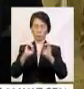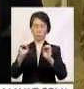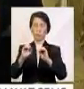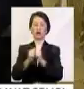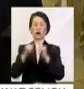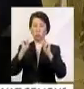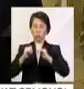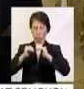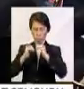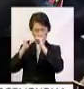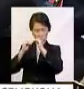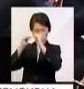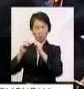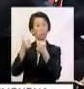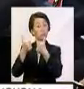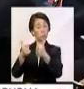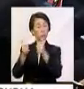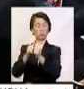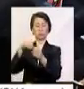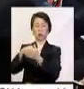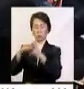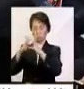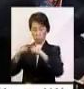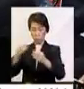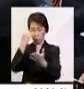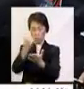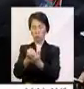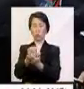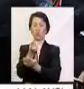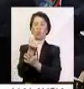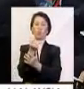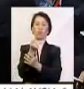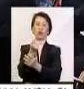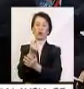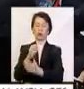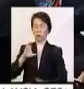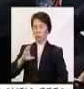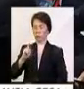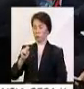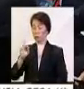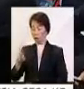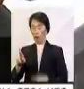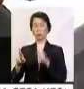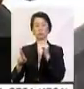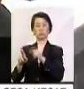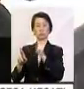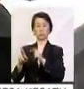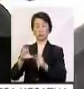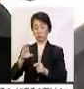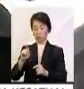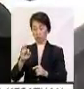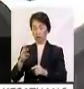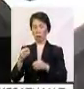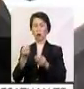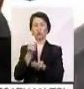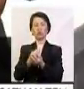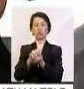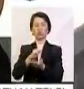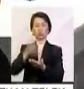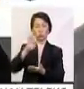malah dapat meningkatkan keberkesanan dalam menangani jenayah keuangan. CTR merujuk kepada transaksi tunai